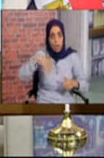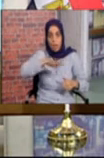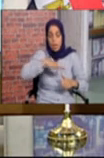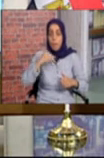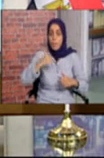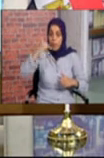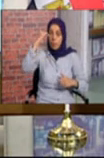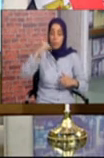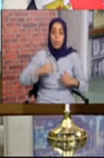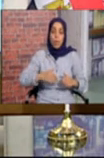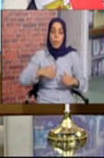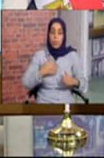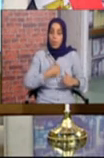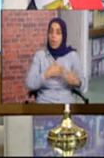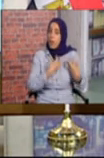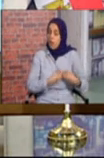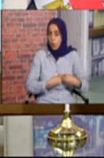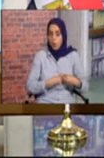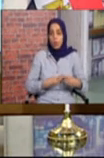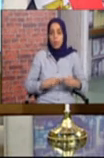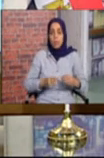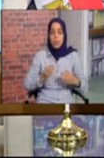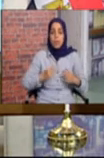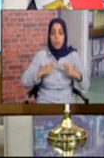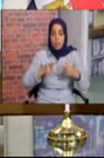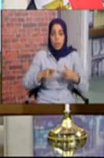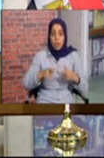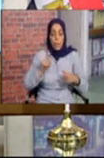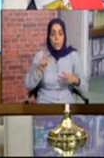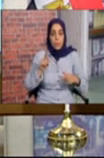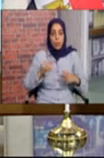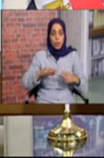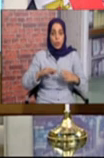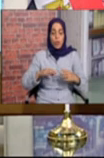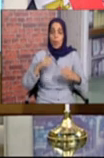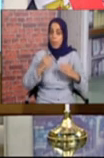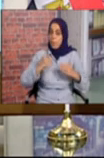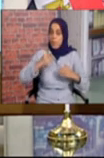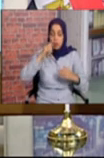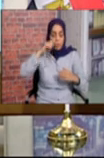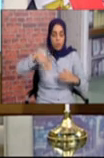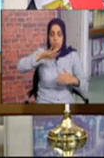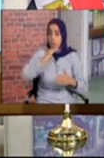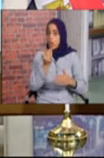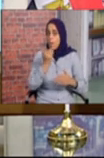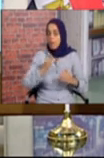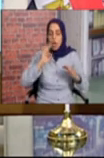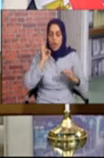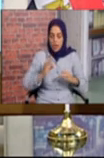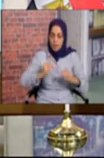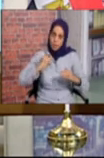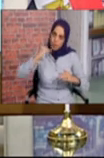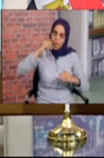بنيه اساسيه اخلاقيه في الانسان، لانك انت مش هتبني جماد وما فيش انسان، لازم